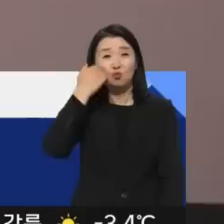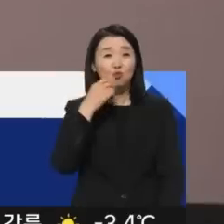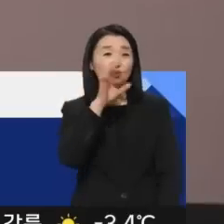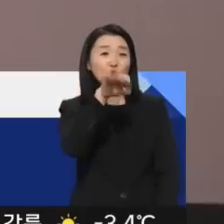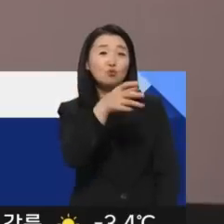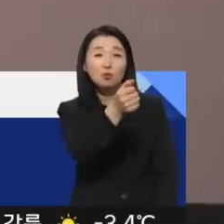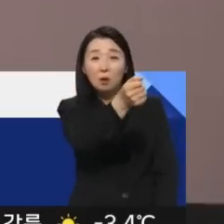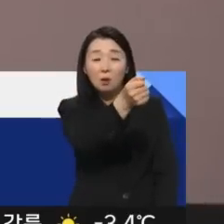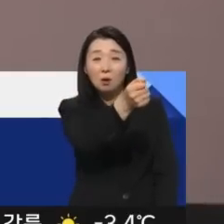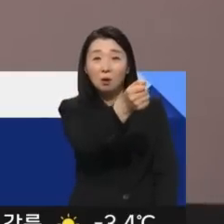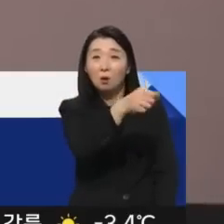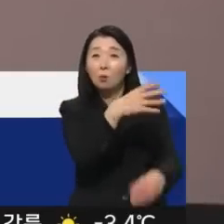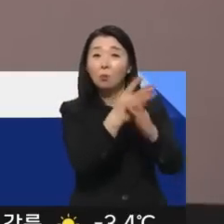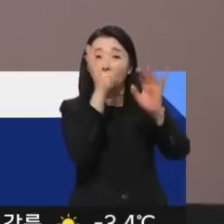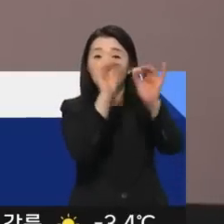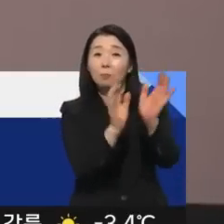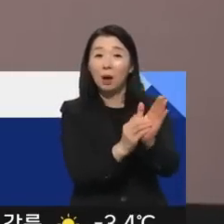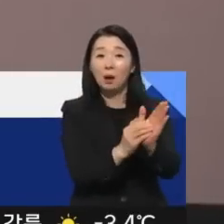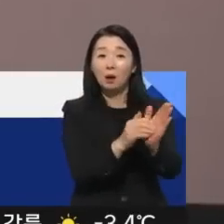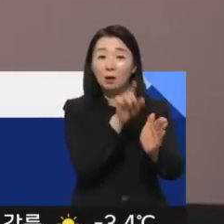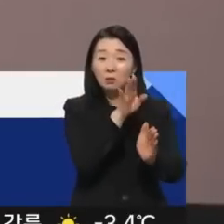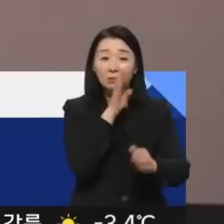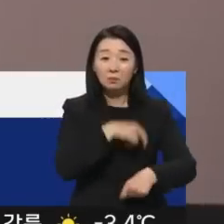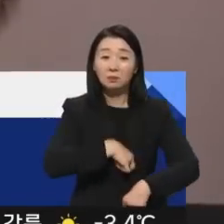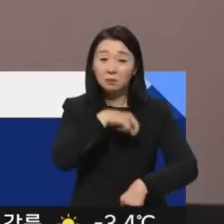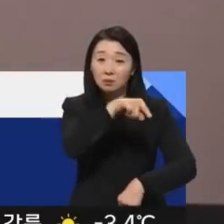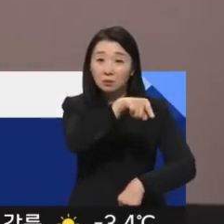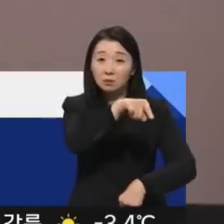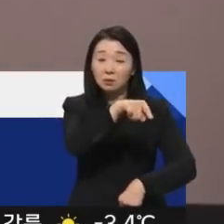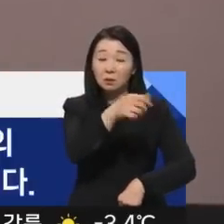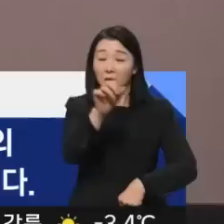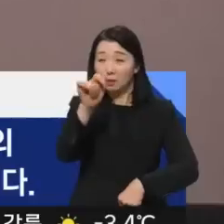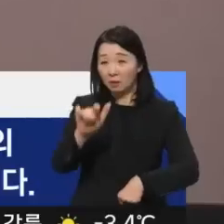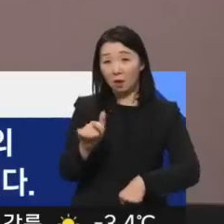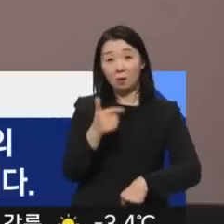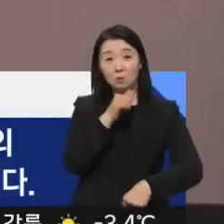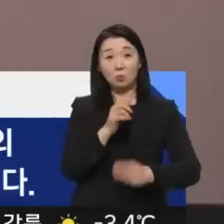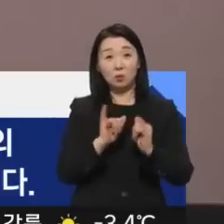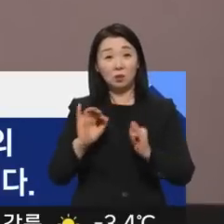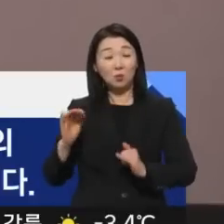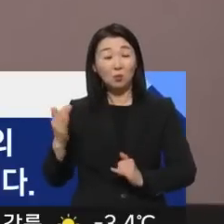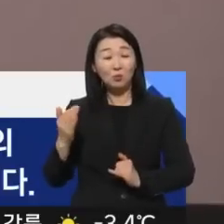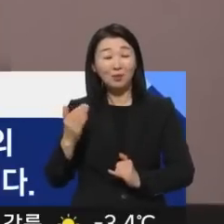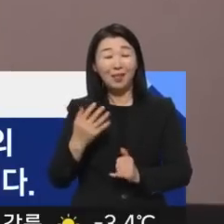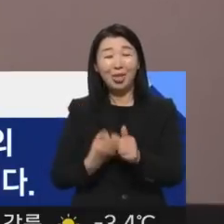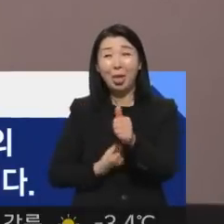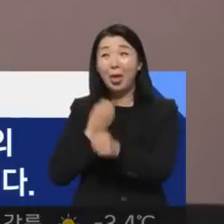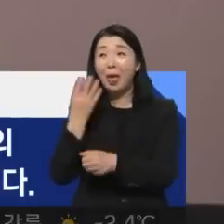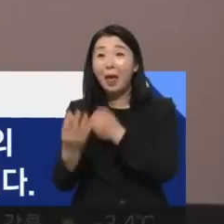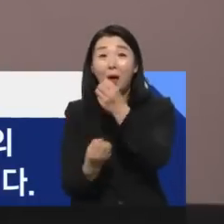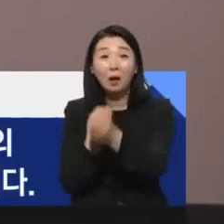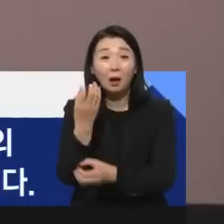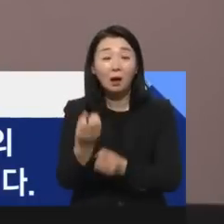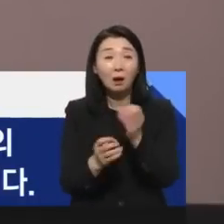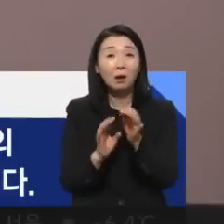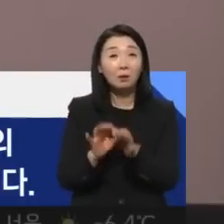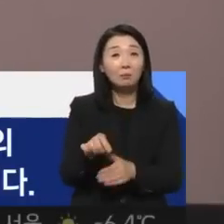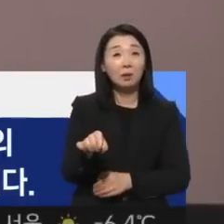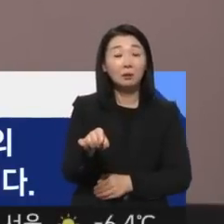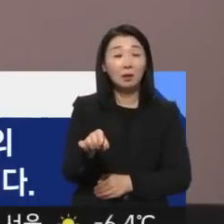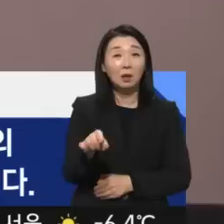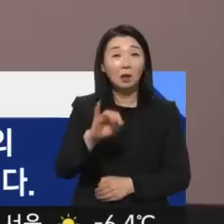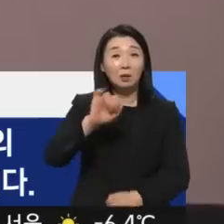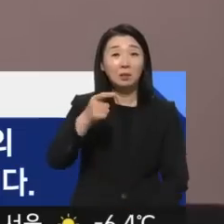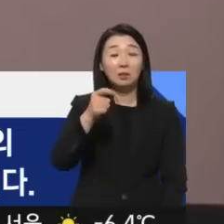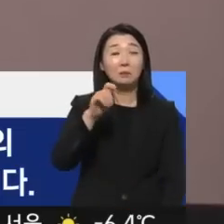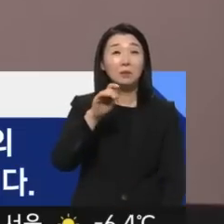것이라고 합창했습니다. 이것이 진실입니다. 남욱이라는 변호사가 요즘에 한참 설치고 있는데요. 남욱은